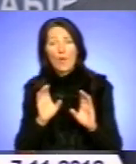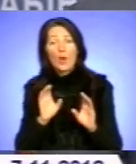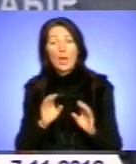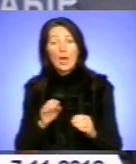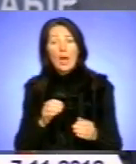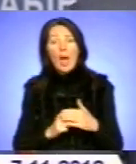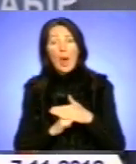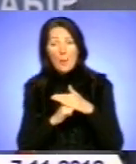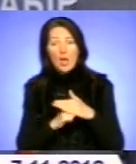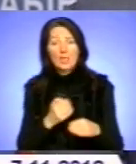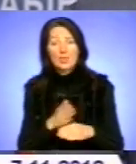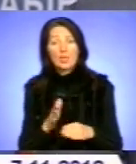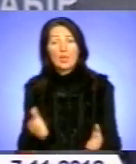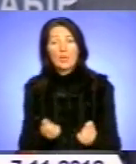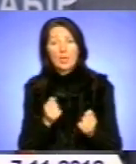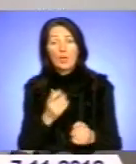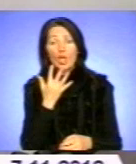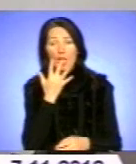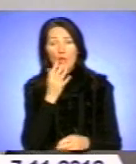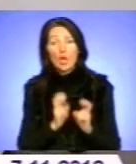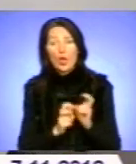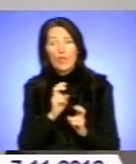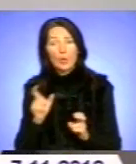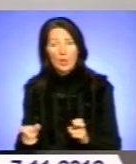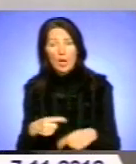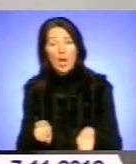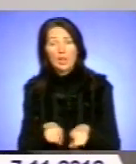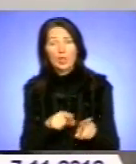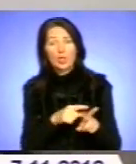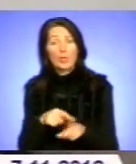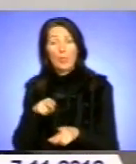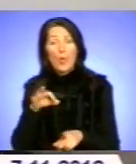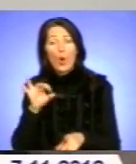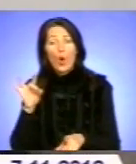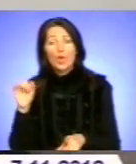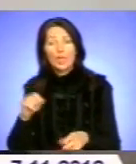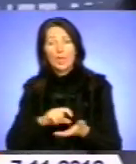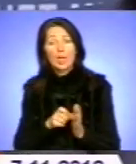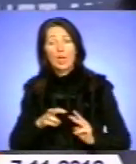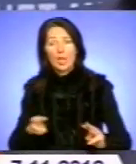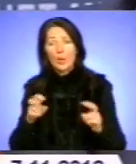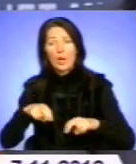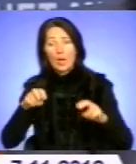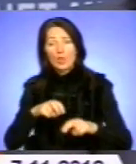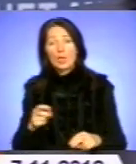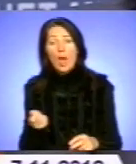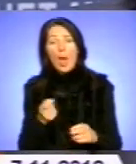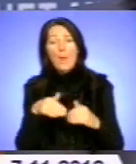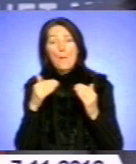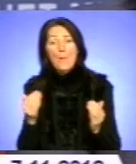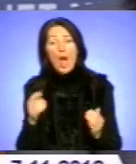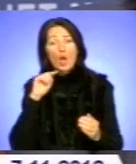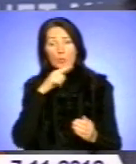частині підтримки національного виробника. Також, за словами Петра Порошенка, у Кабміні переглянули макроекономічні показники на наступні два роки.